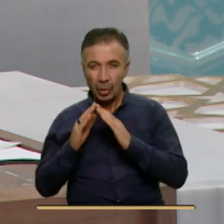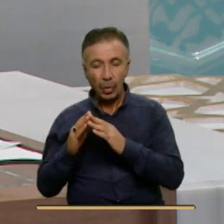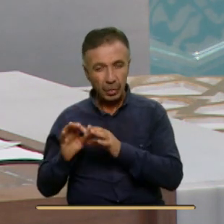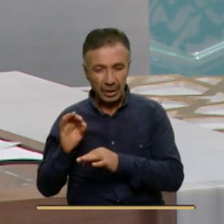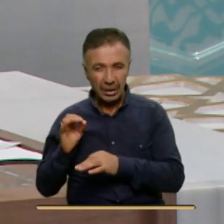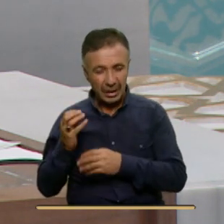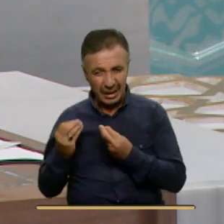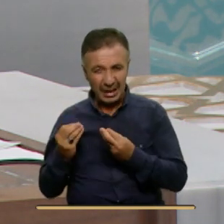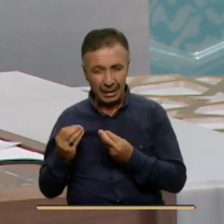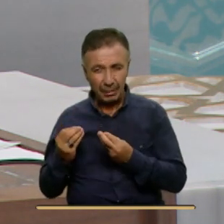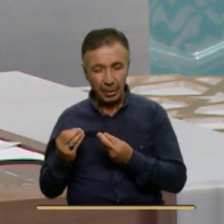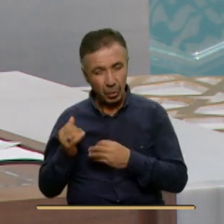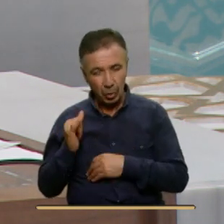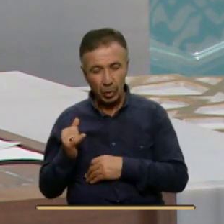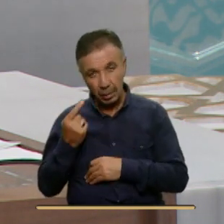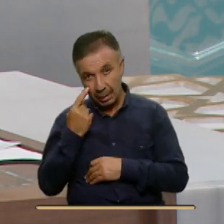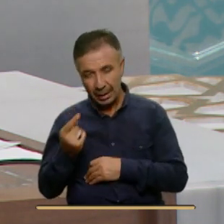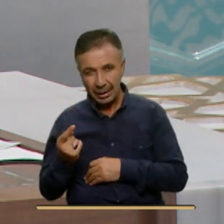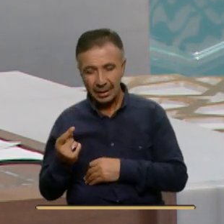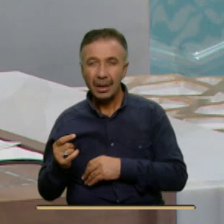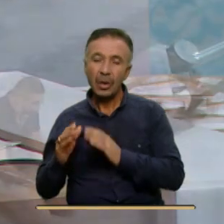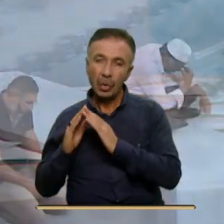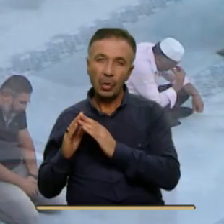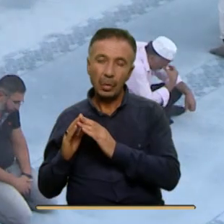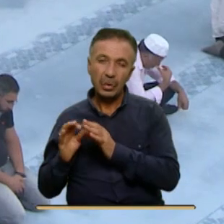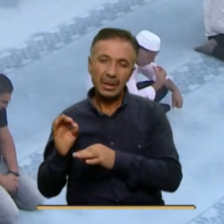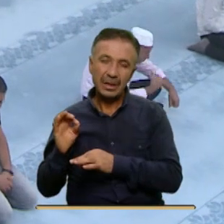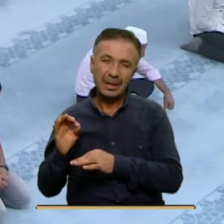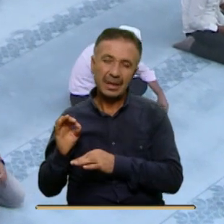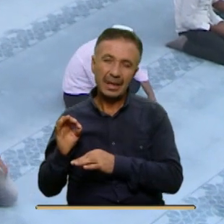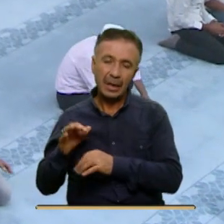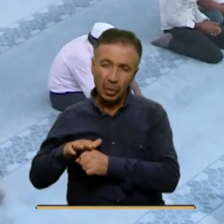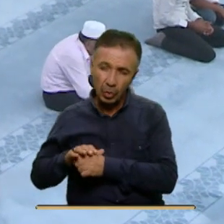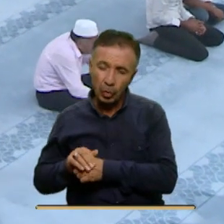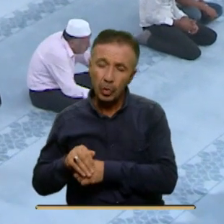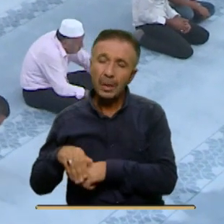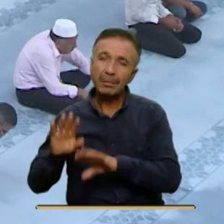bakacağız? Hakkımızdır. Komşumuza eziyet vermeyeceğiz. Hakkımızdır.